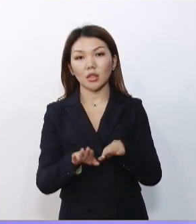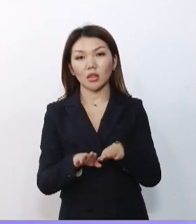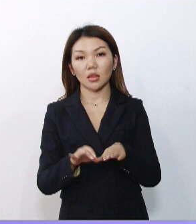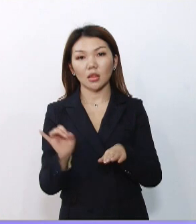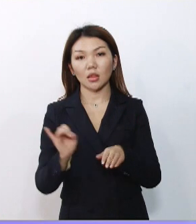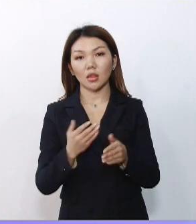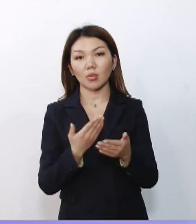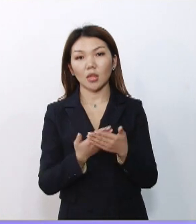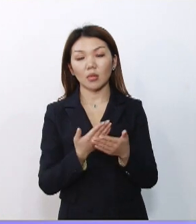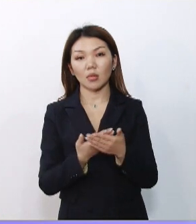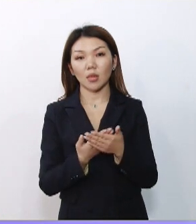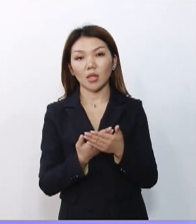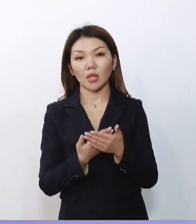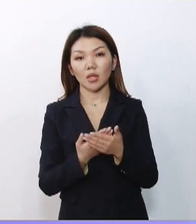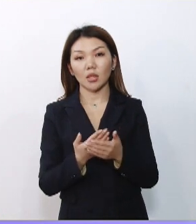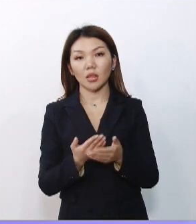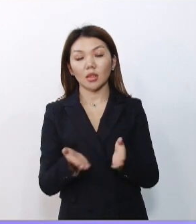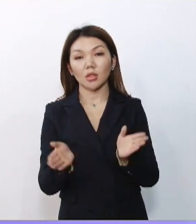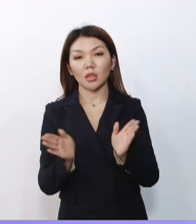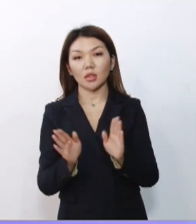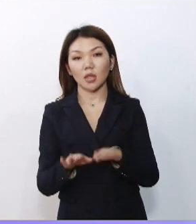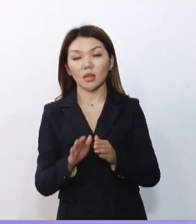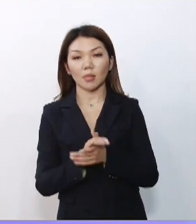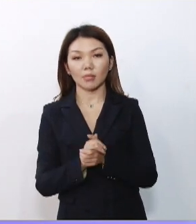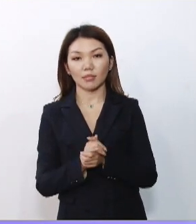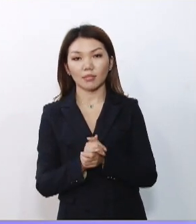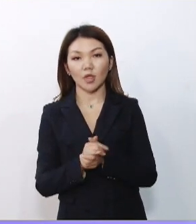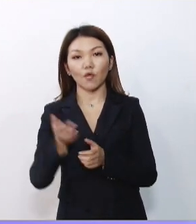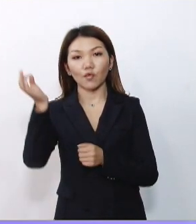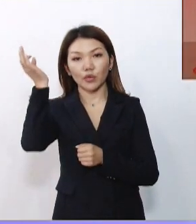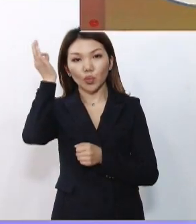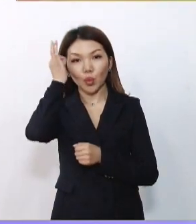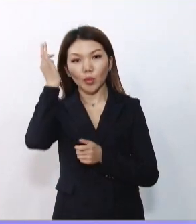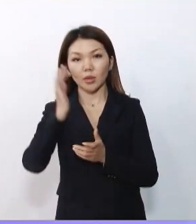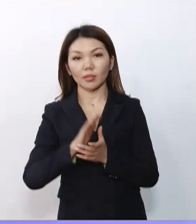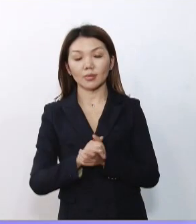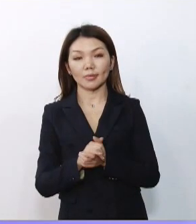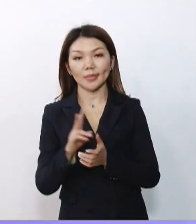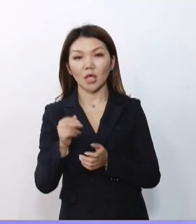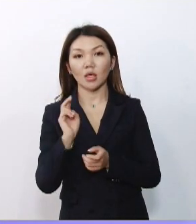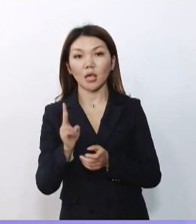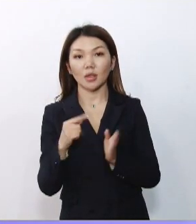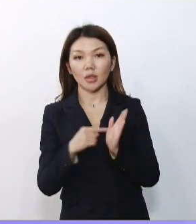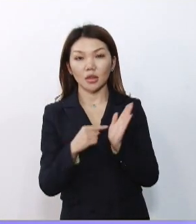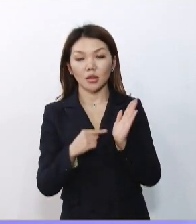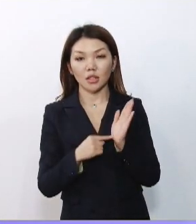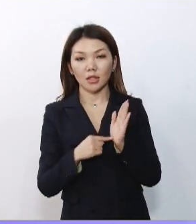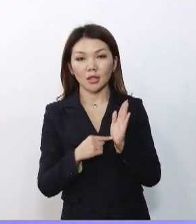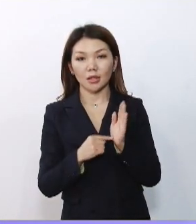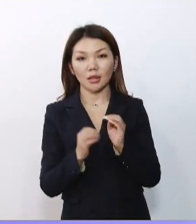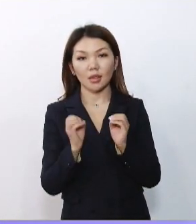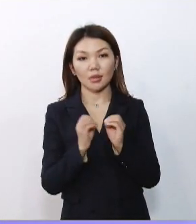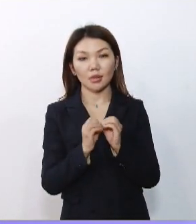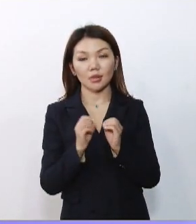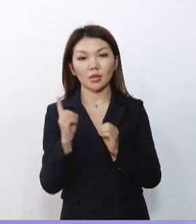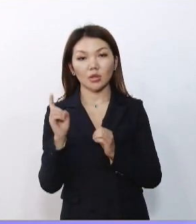примеры на деление с остатком. Давайте вспомним, как разделить на